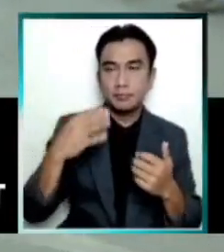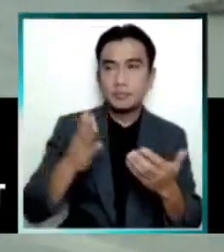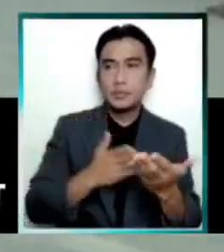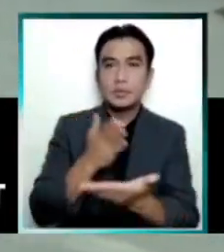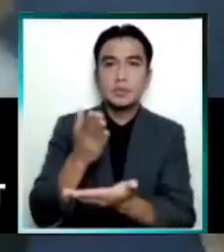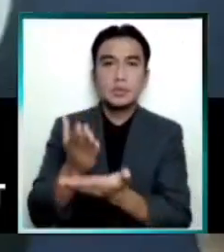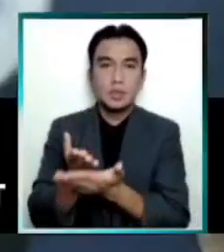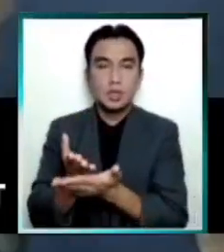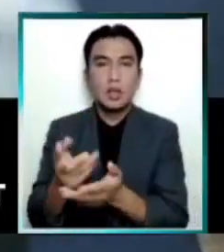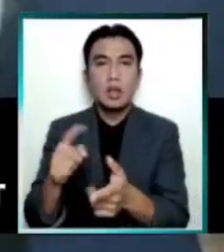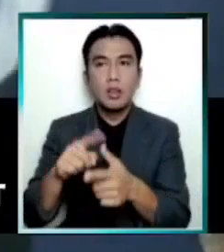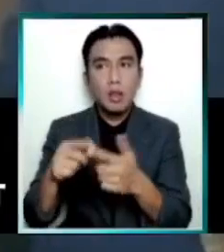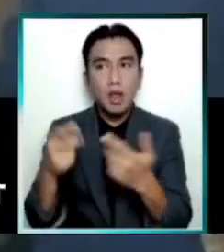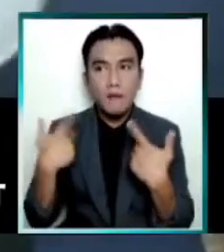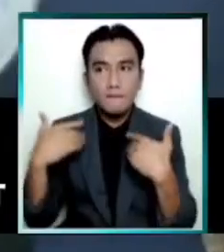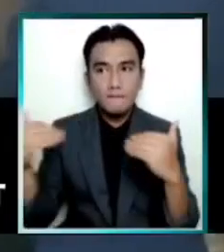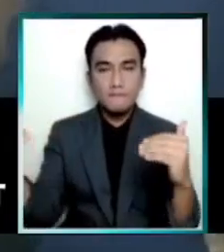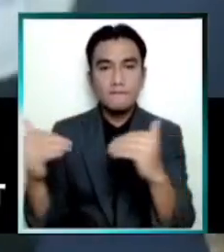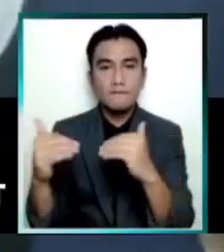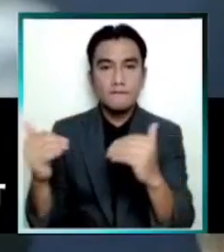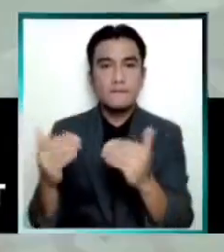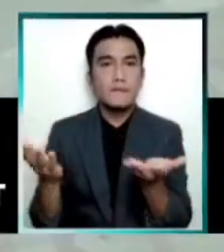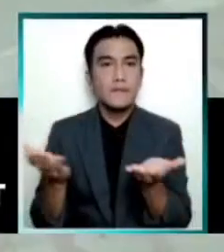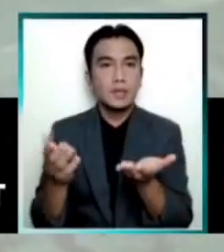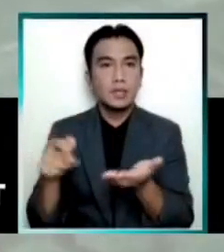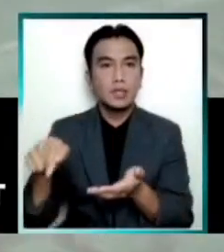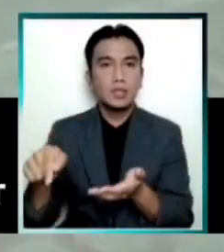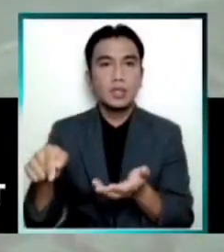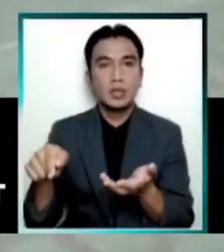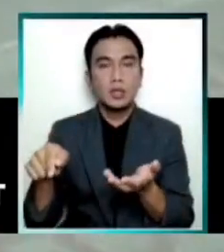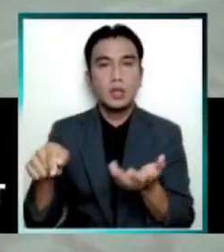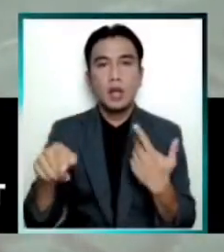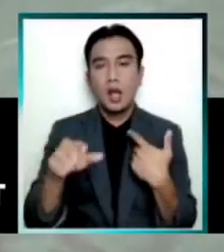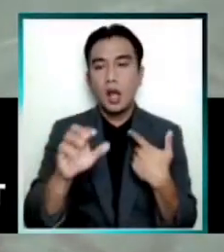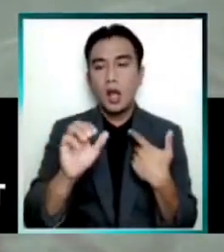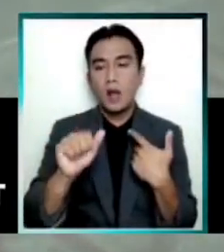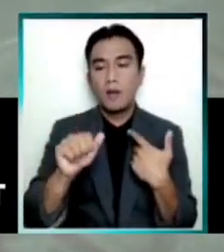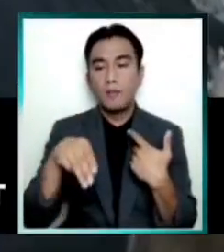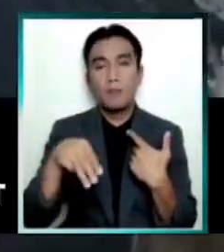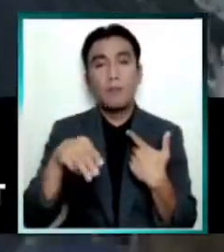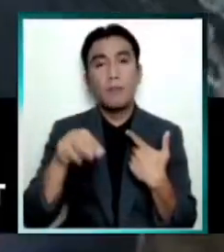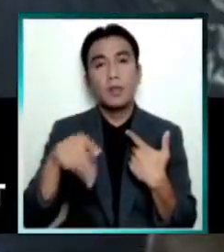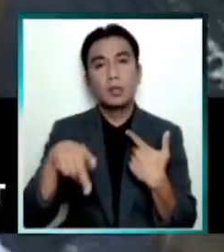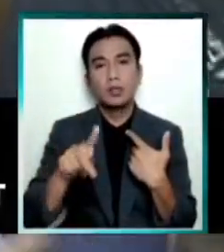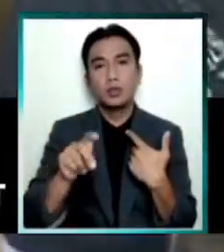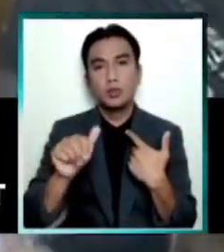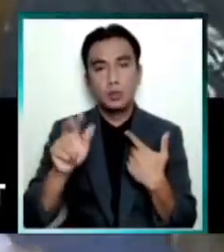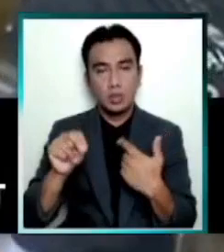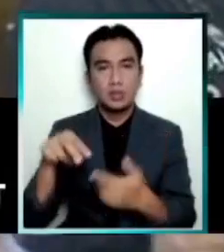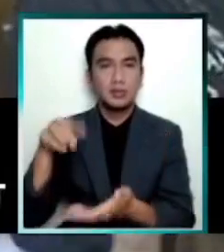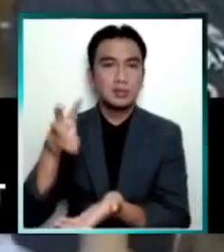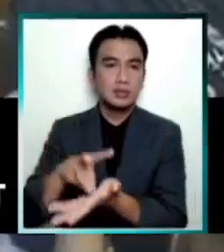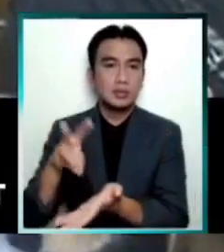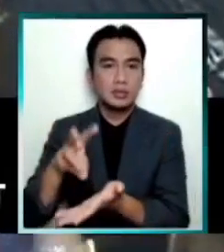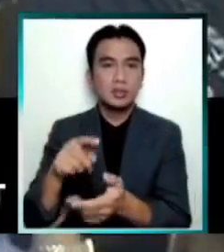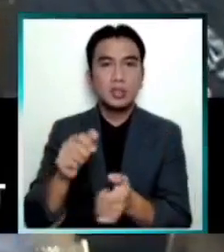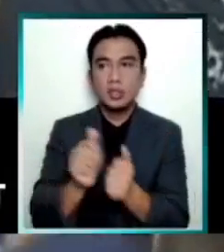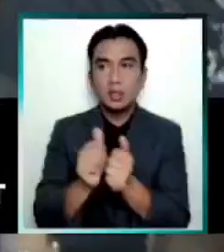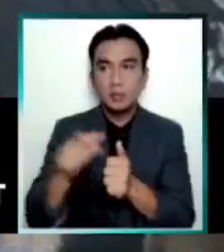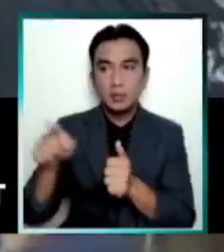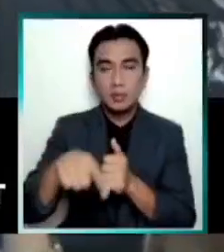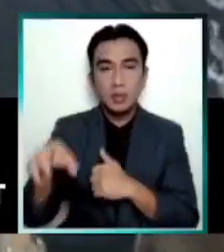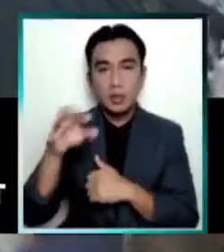hall meeting sa Barangay Camasi sa bayan ng Ampatuan. Sa harap ng mga miyembro ng multisectoral groups at local